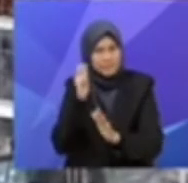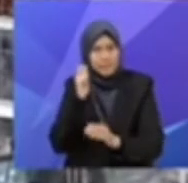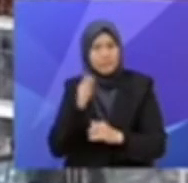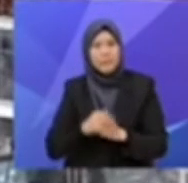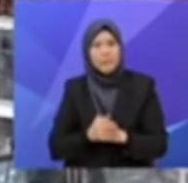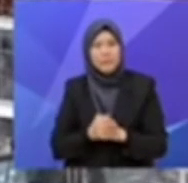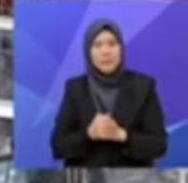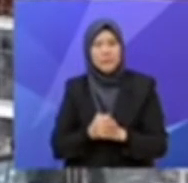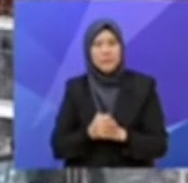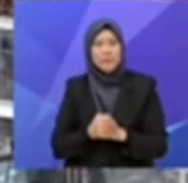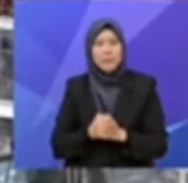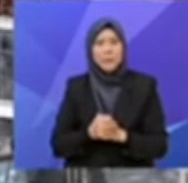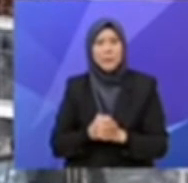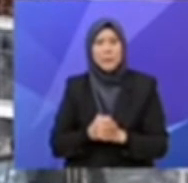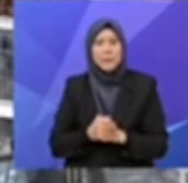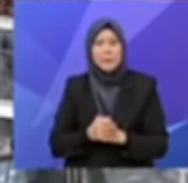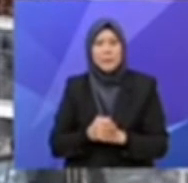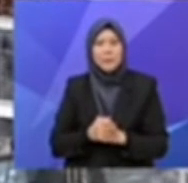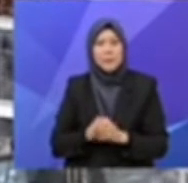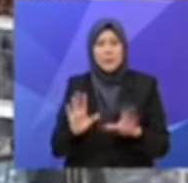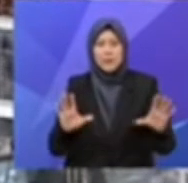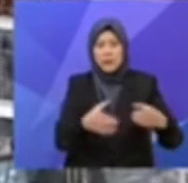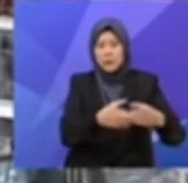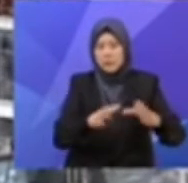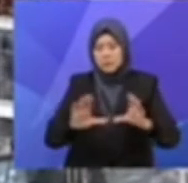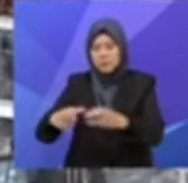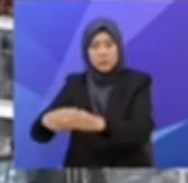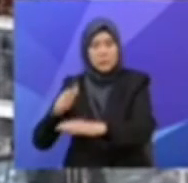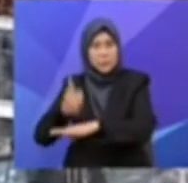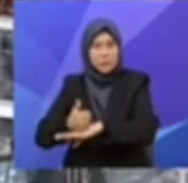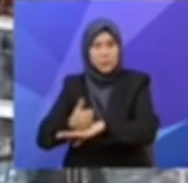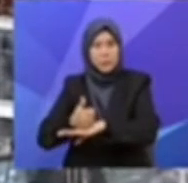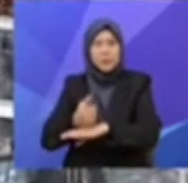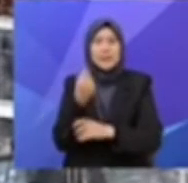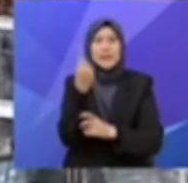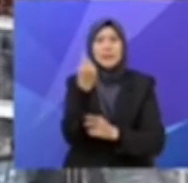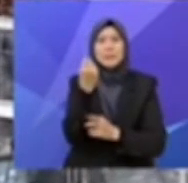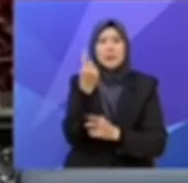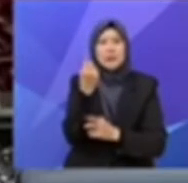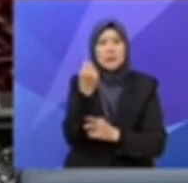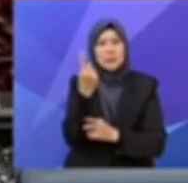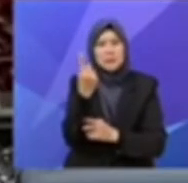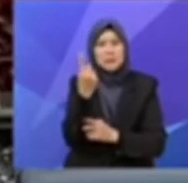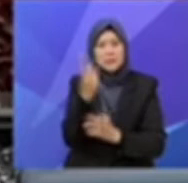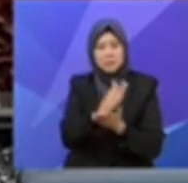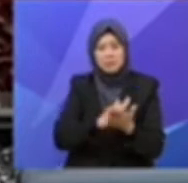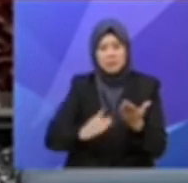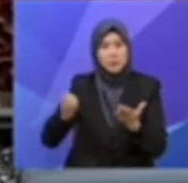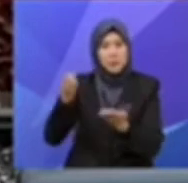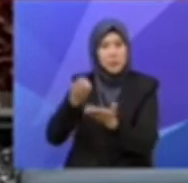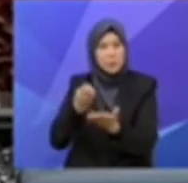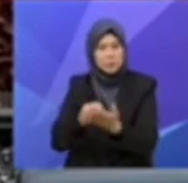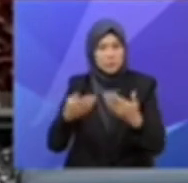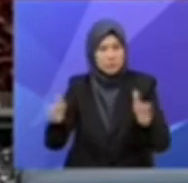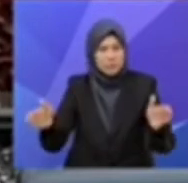lihat adalah dari segi cluster yang diwujudkan oleh 11 daripada sektor ekonomi yang